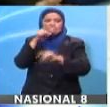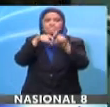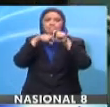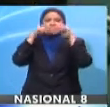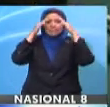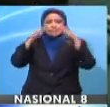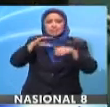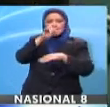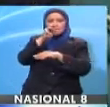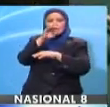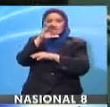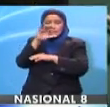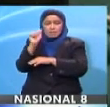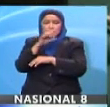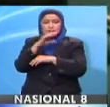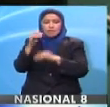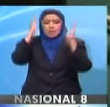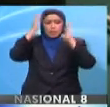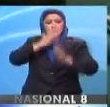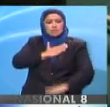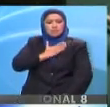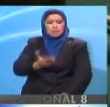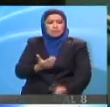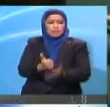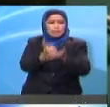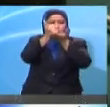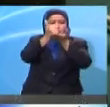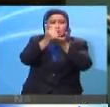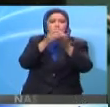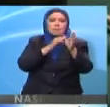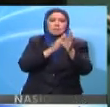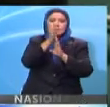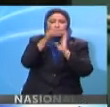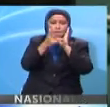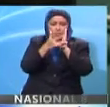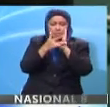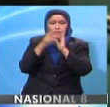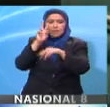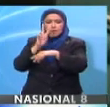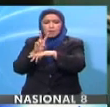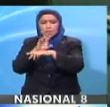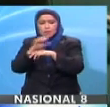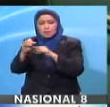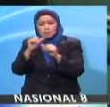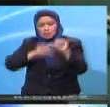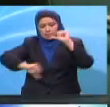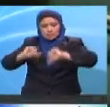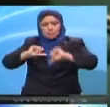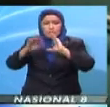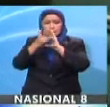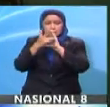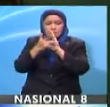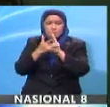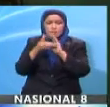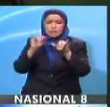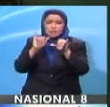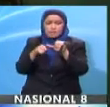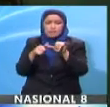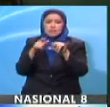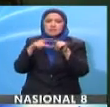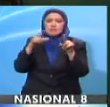negara itu di bidang latihan teknikal dan pendidikan vokasional tvet dan juga program sains teknologi kejuruturaan dan matematik